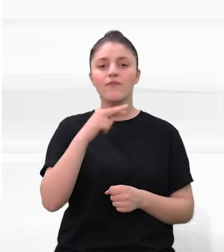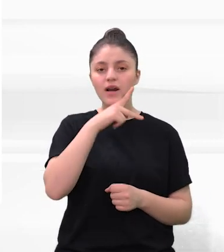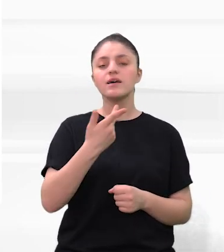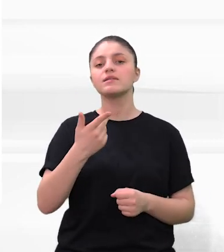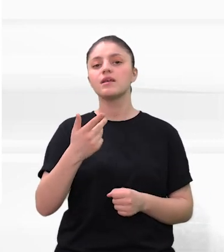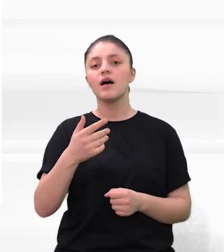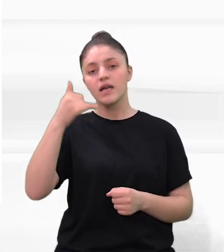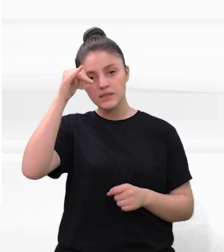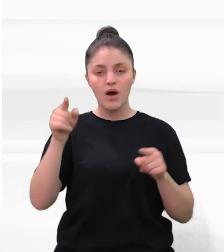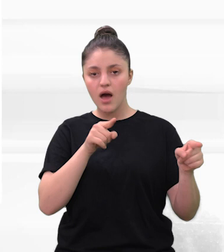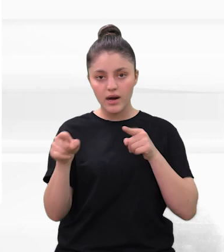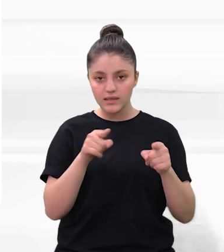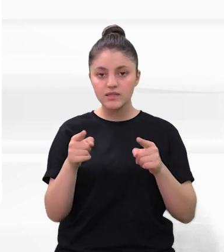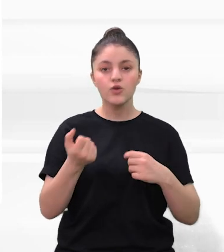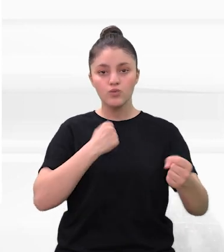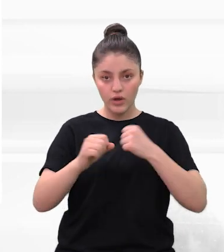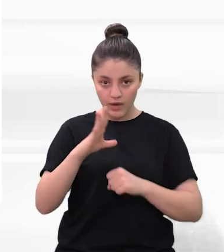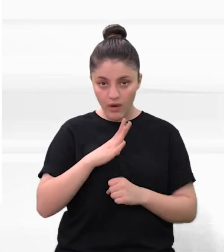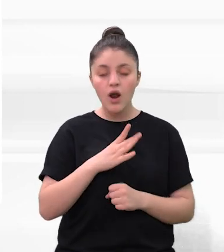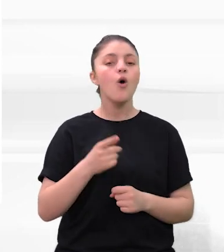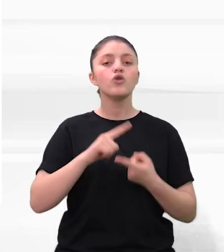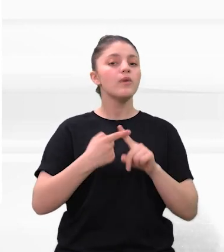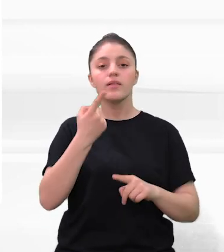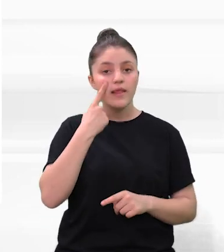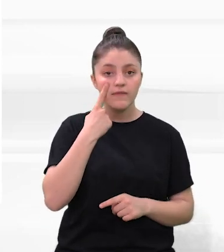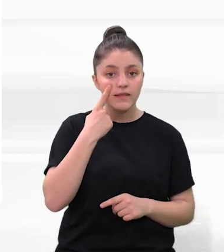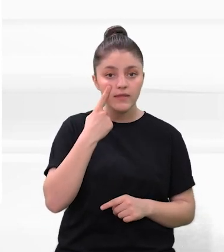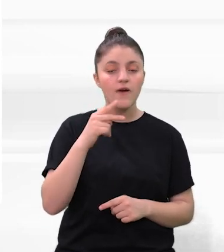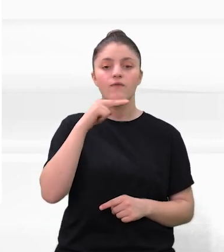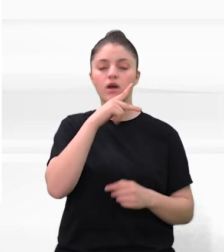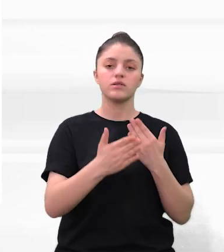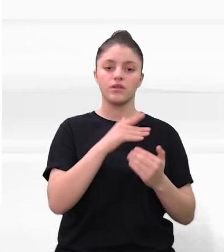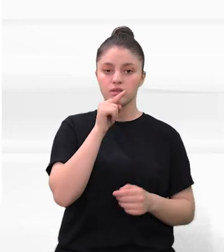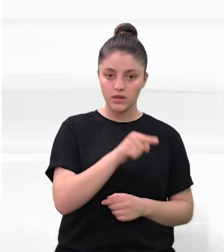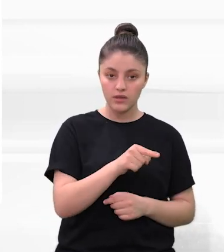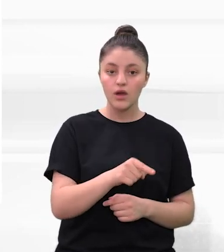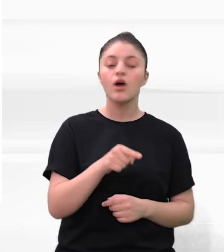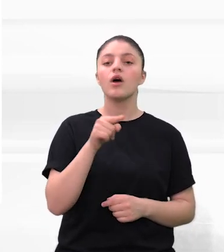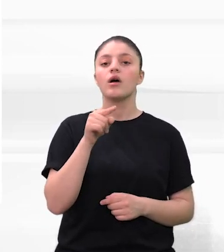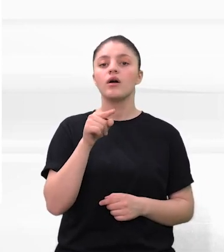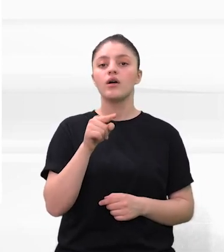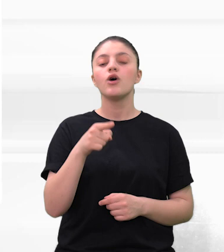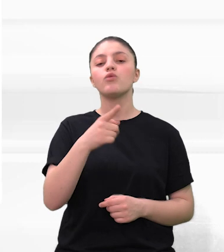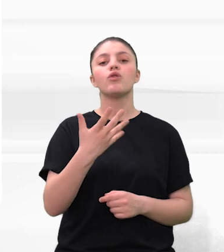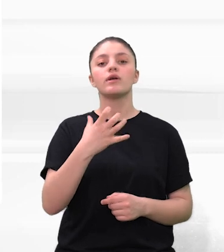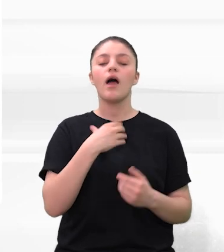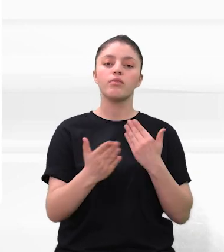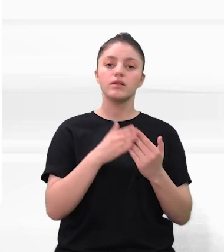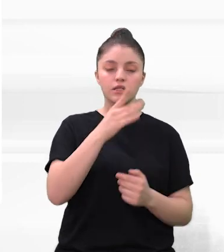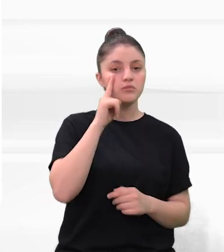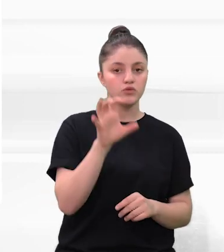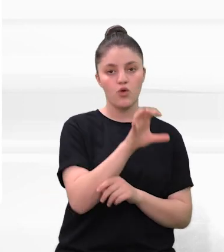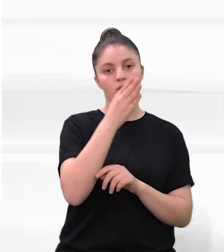arasında şal kendini fransa'sında takip ediyorsunuz Fransa desteklemiş da tabii ki Macaristan seferine çıkmıştır